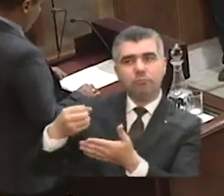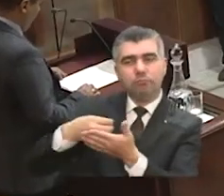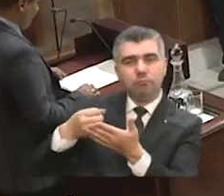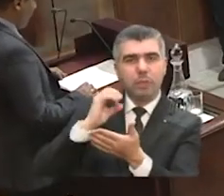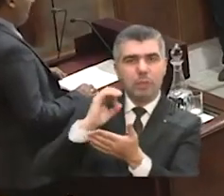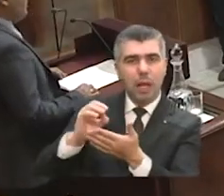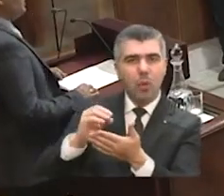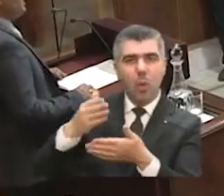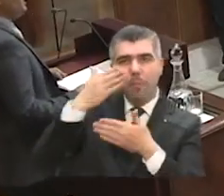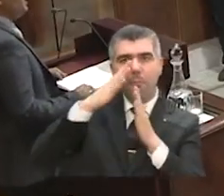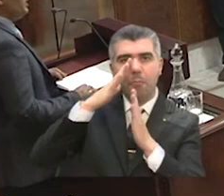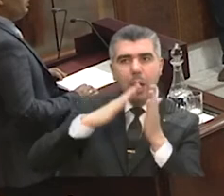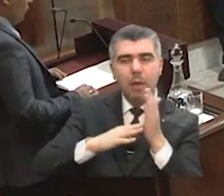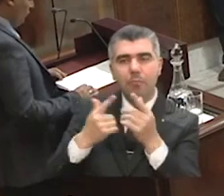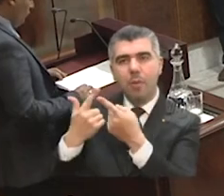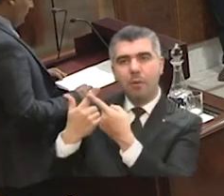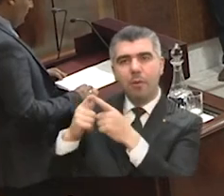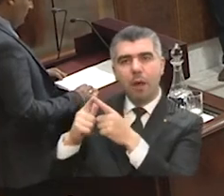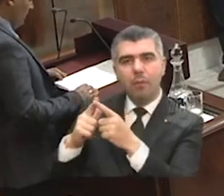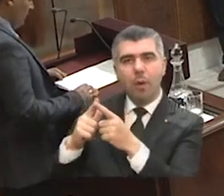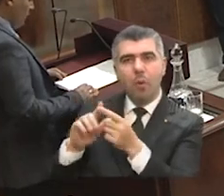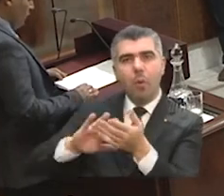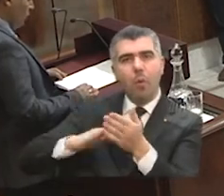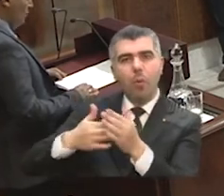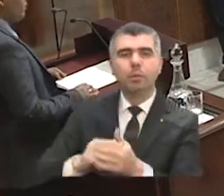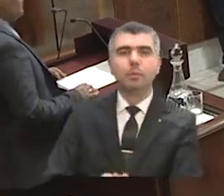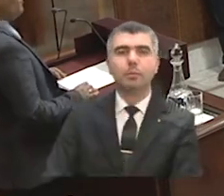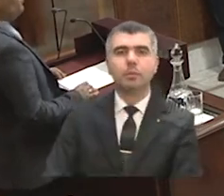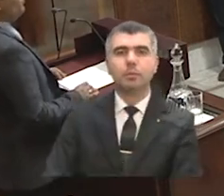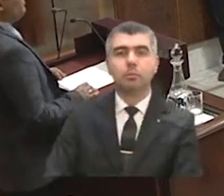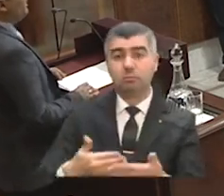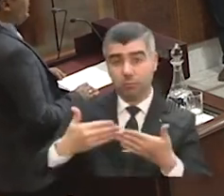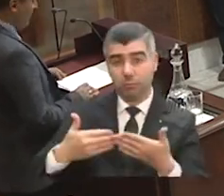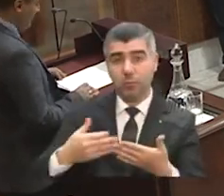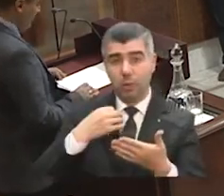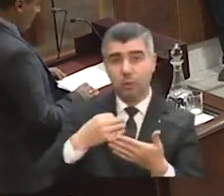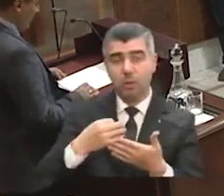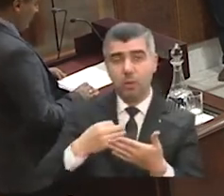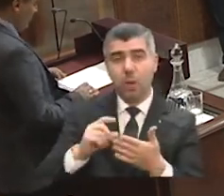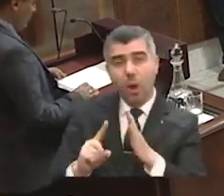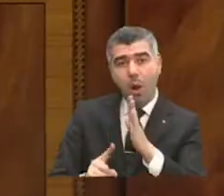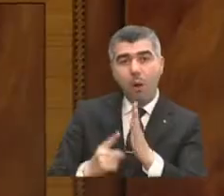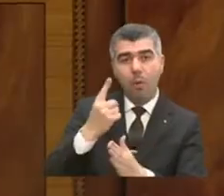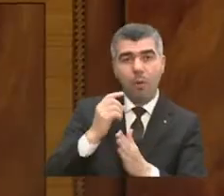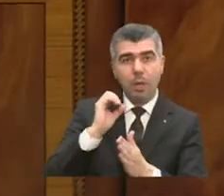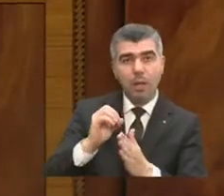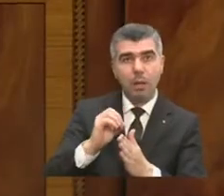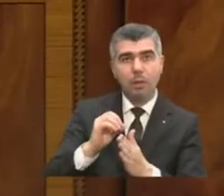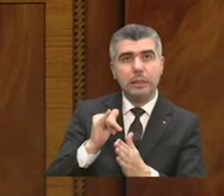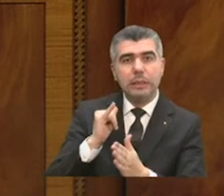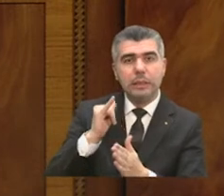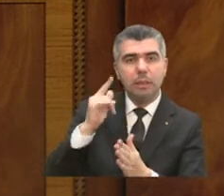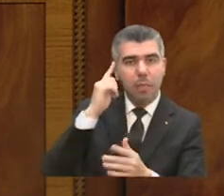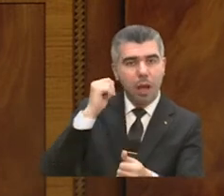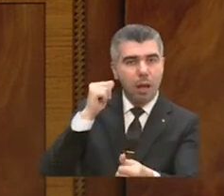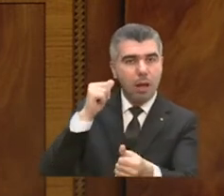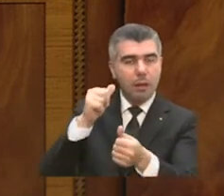toute ingérence de quelque parti que ce soit. Donc c'est une position